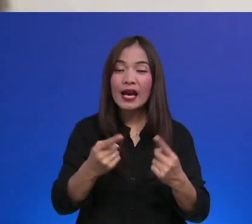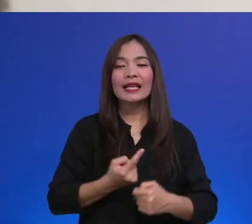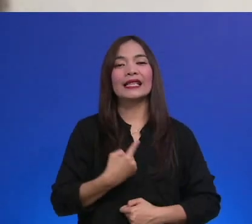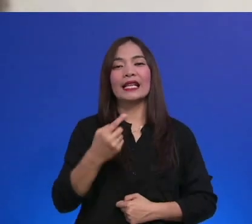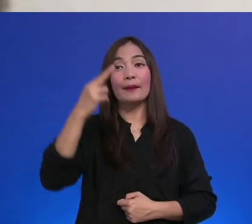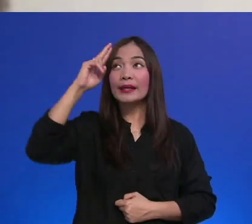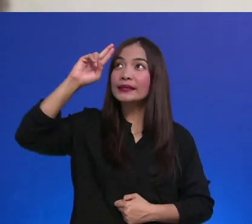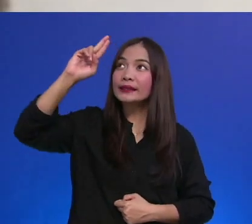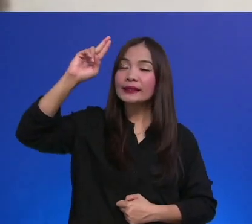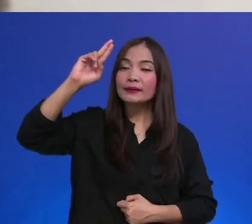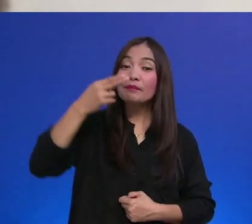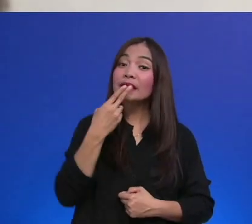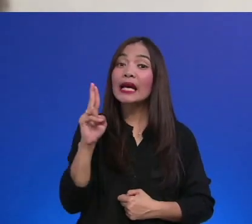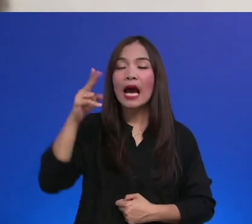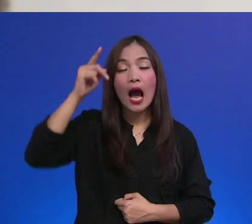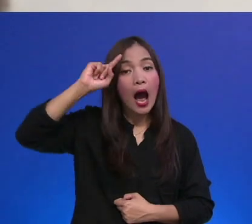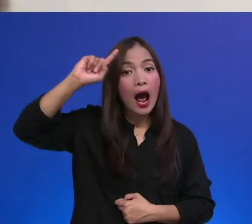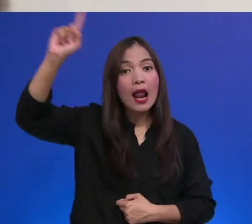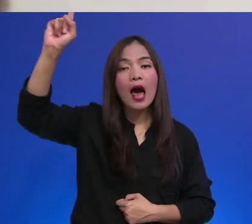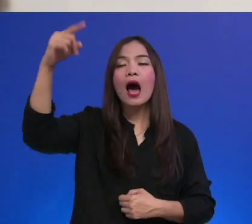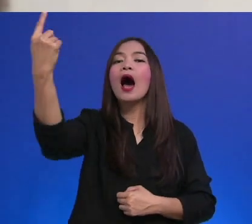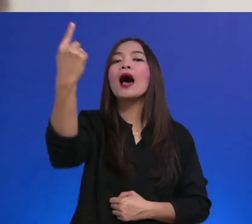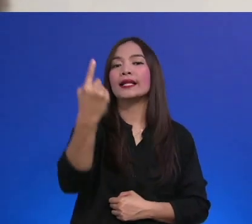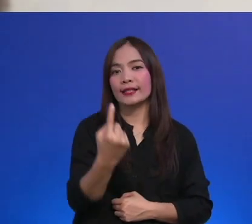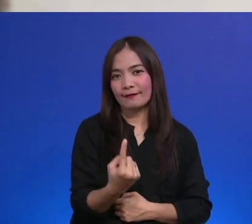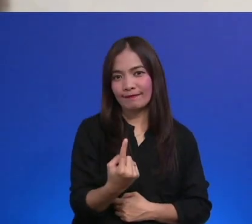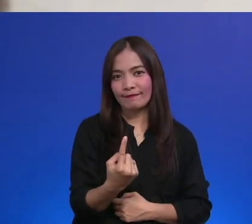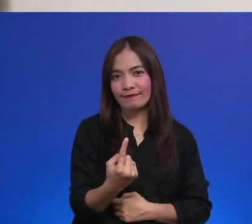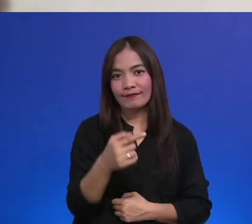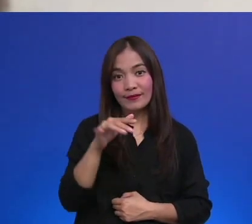hadir ya puji tuhan saudaraku